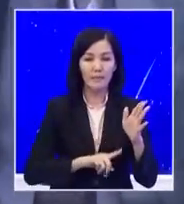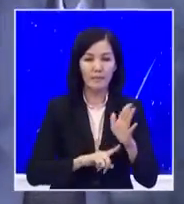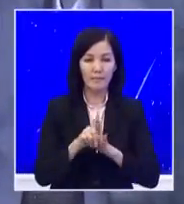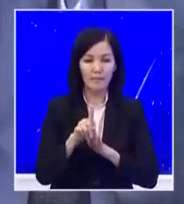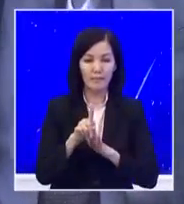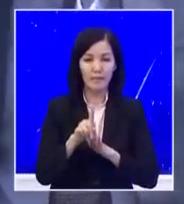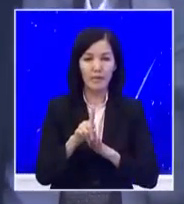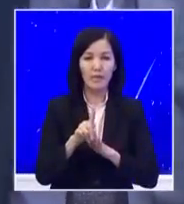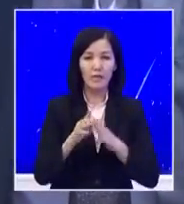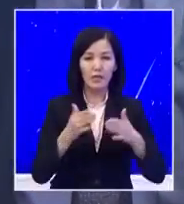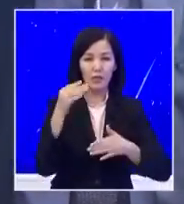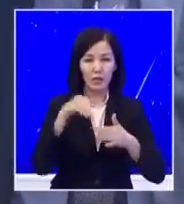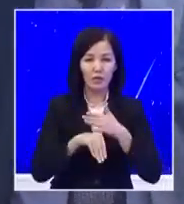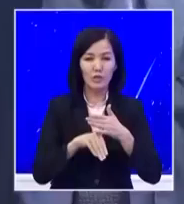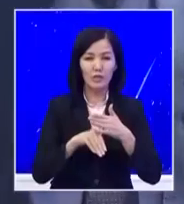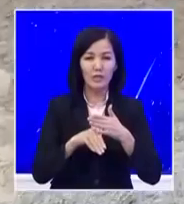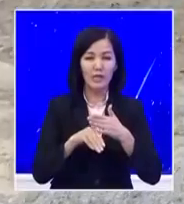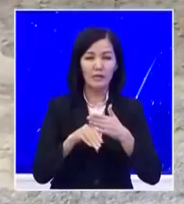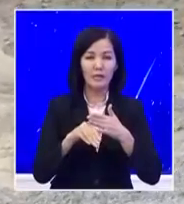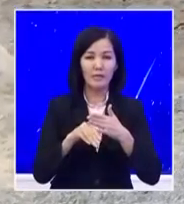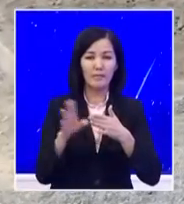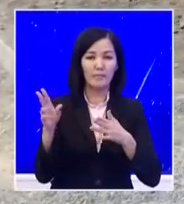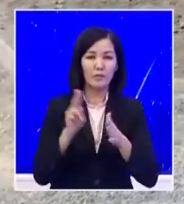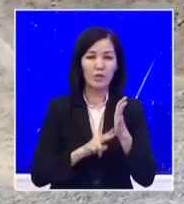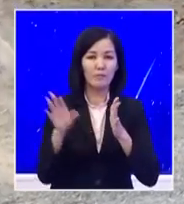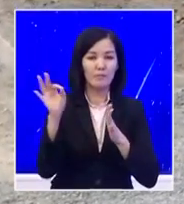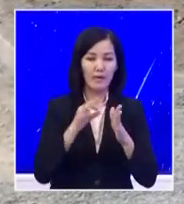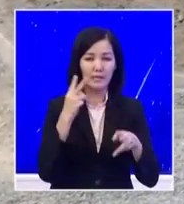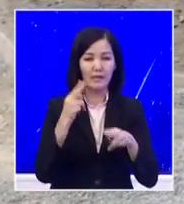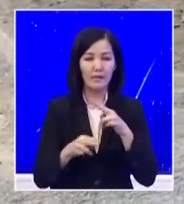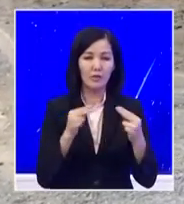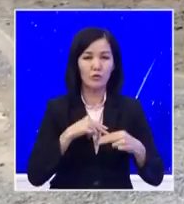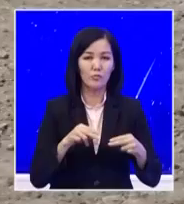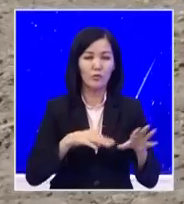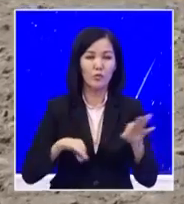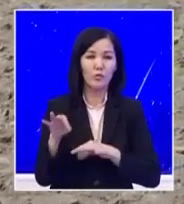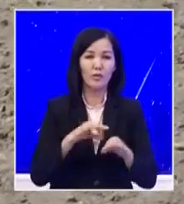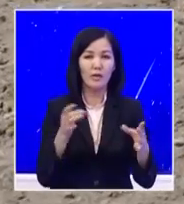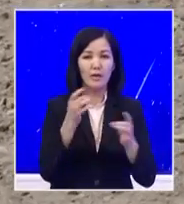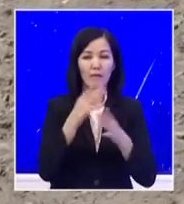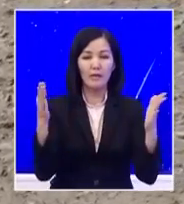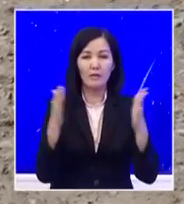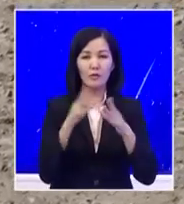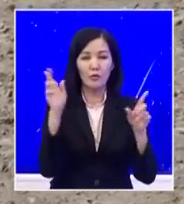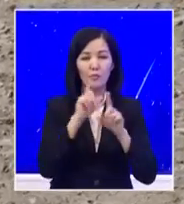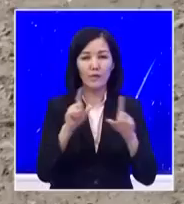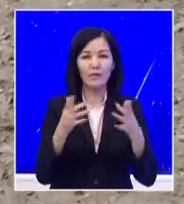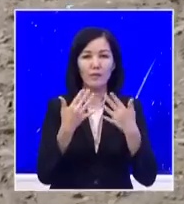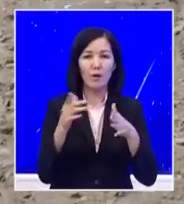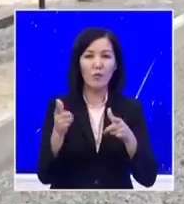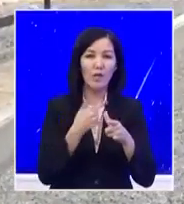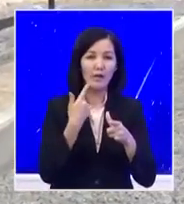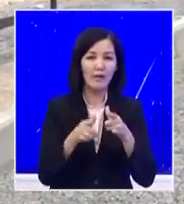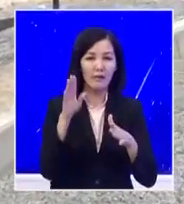70% бітті, сыртын бастап жатырмыз көріністі. Жұмыспен қамтудың жол картасы аясында мәдениет үйі, мектеп, ауыл аралық,